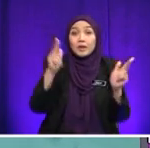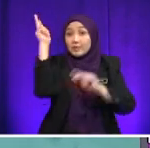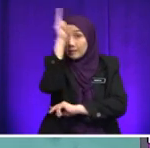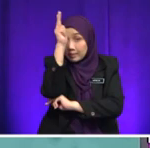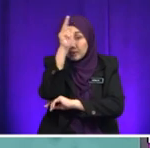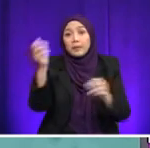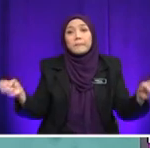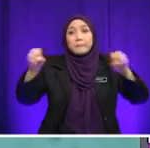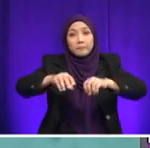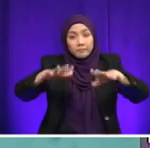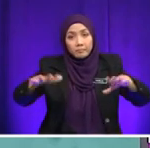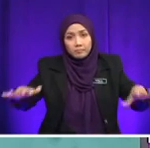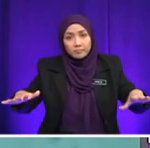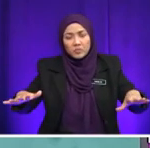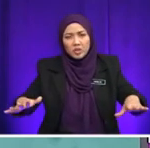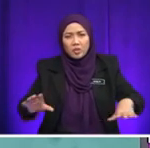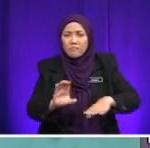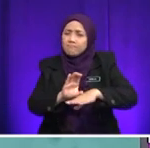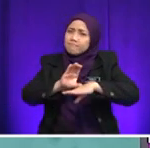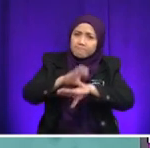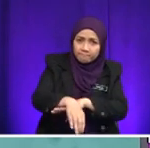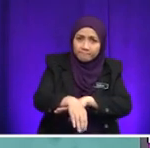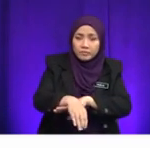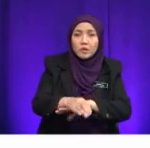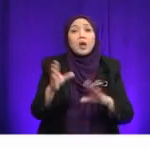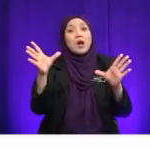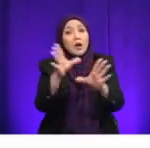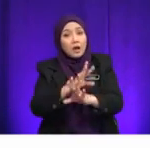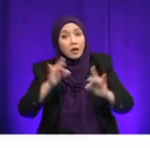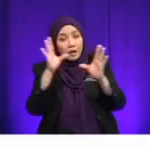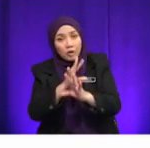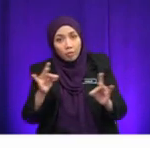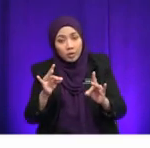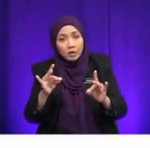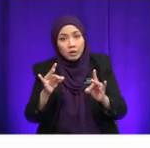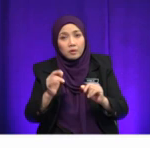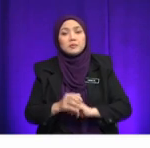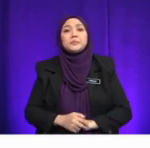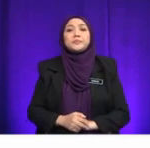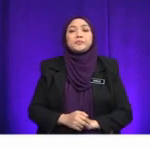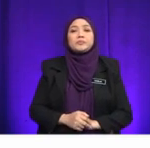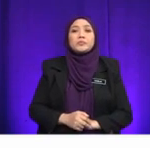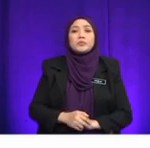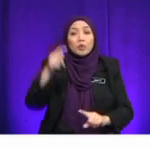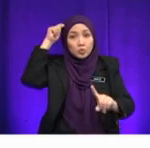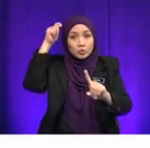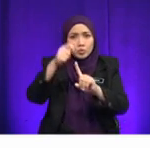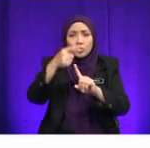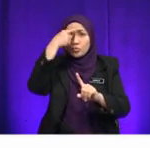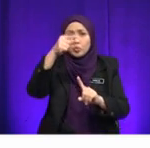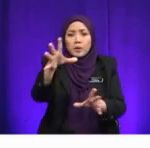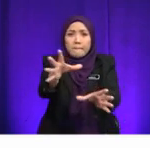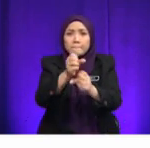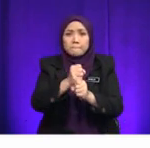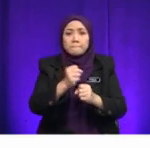pada ketika itu mendesak untuk mendapatkan sarawa Oke ini adalah bagi tujuan untuk memasak kekayaan dan juga untuk